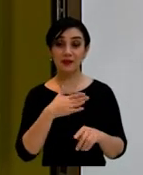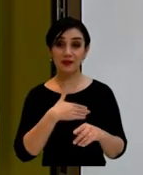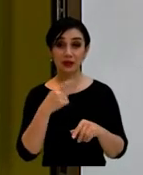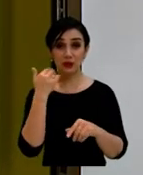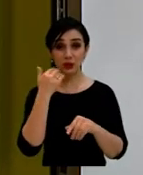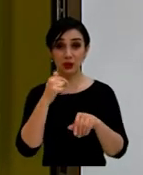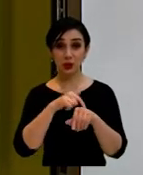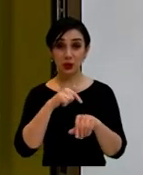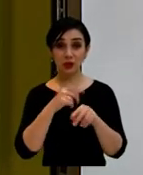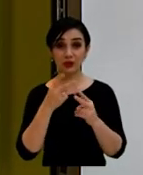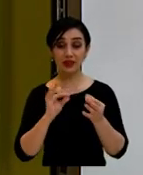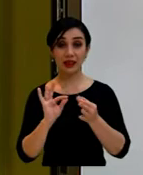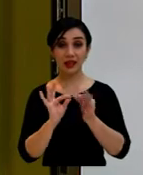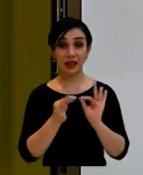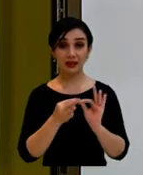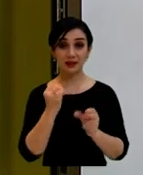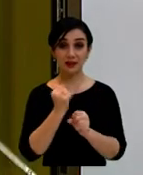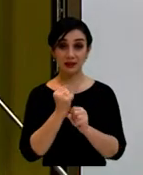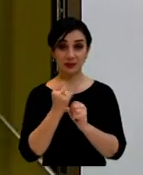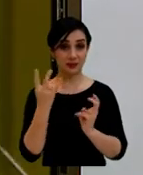so'zni ham tahlil qilib keting.